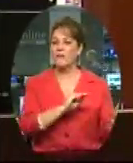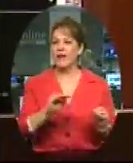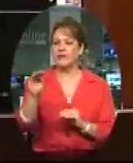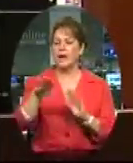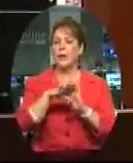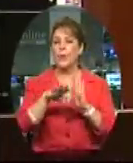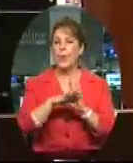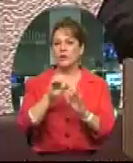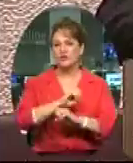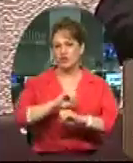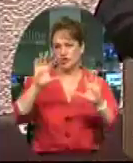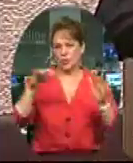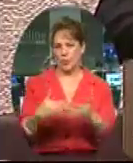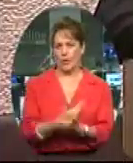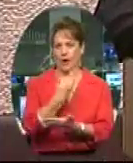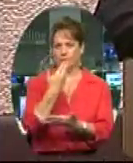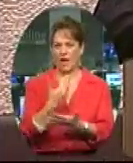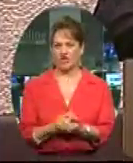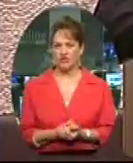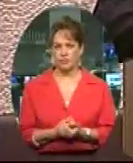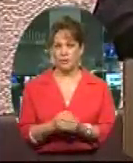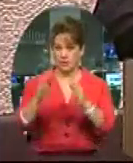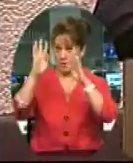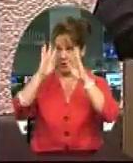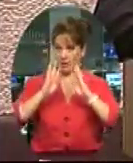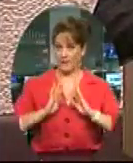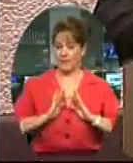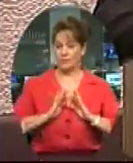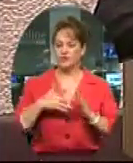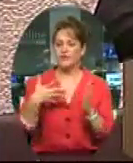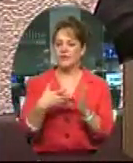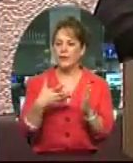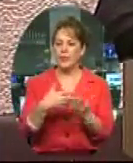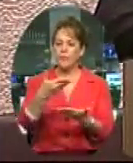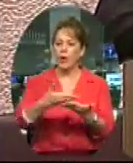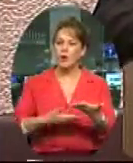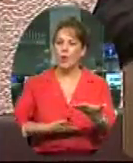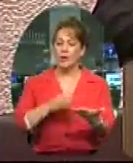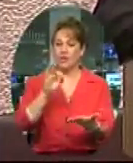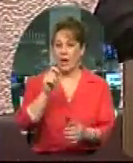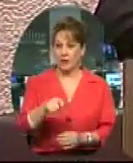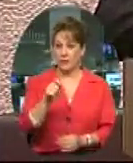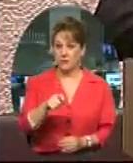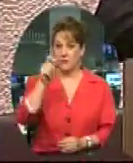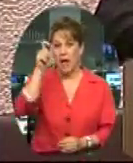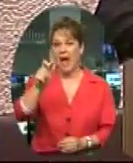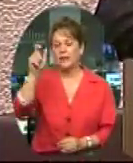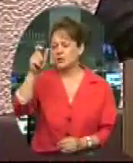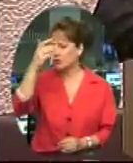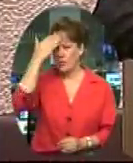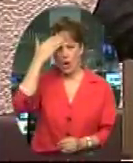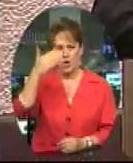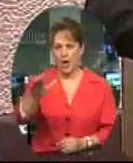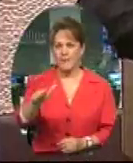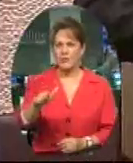השידור הציבורי החדש. תאמינו לי, כשיפתחו את פרוטוקול הכנסת של הימים האלה, אנשים לא יאמינו